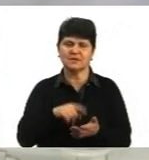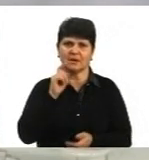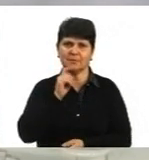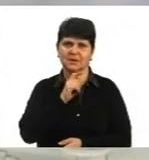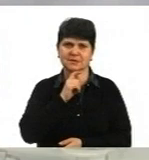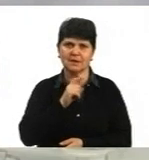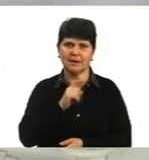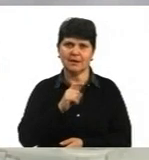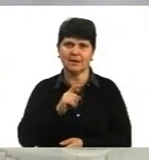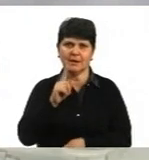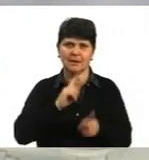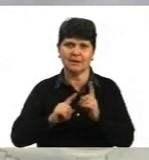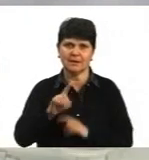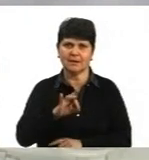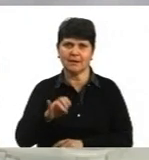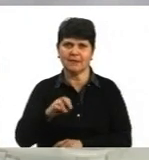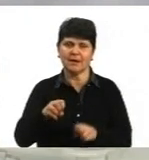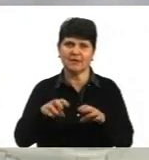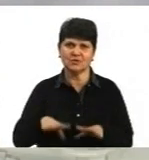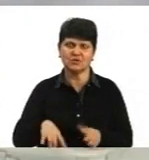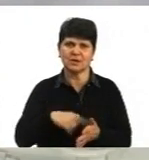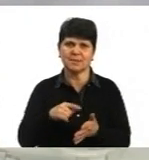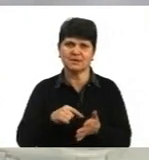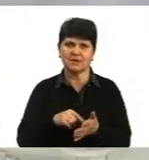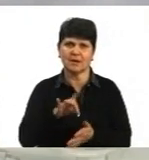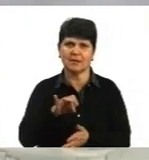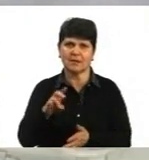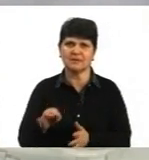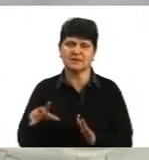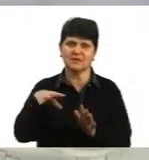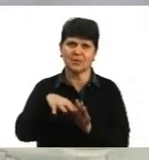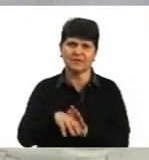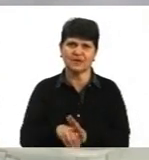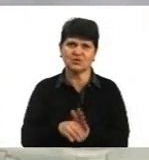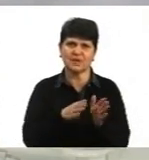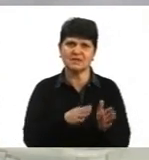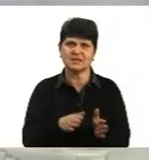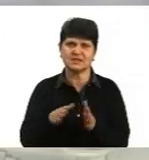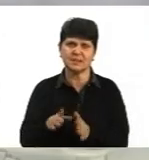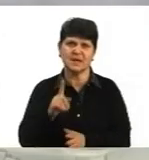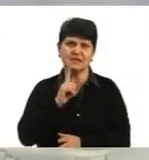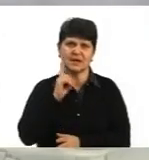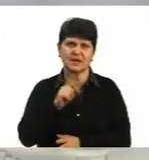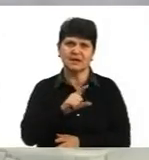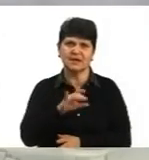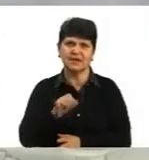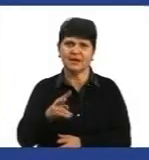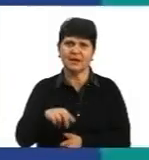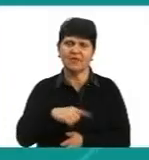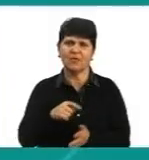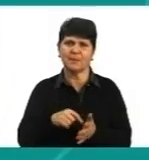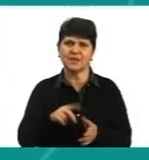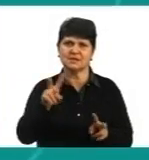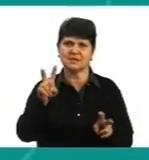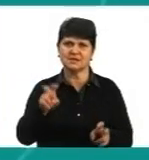рішення Вінницької міської ради стосовно запровадження системи «Зеленої хвилі» в місті. Слухаємо наступну